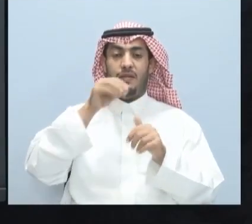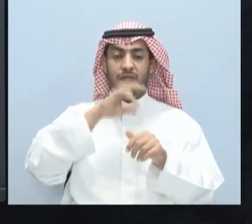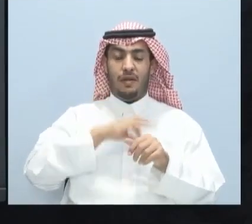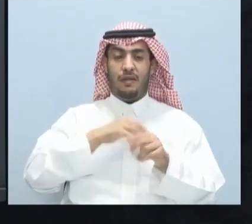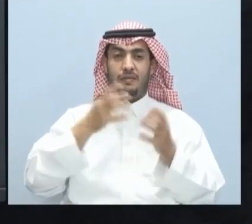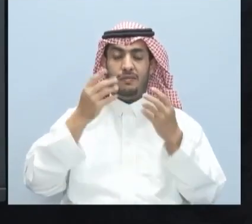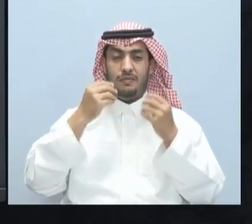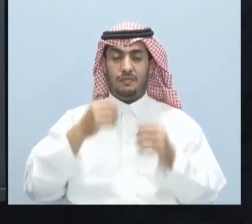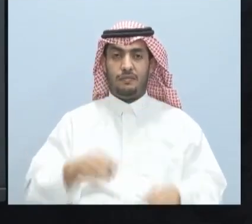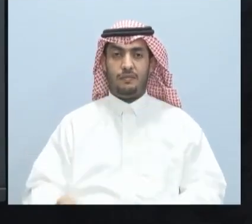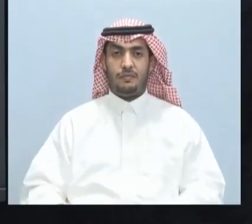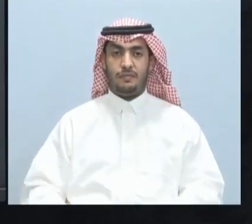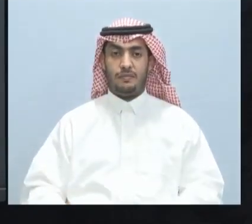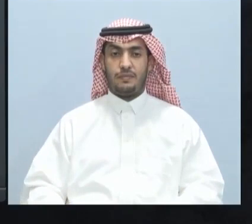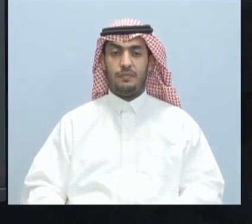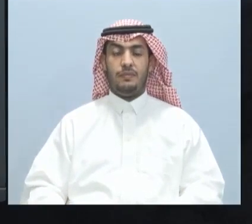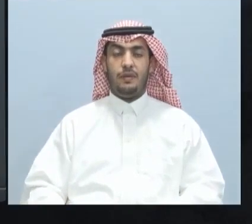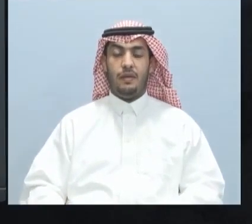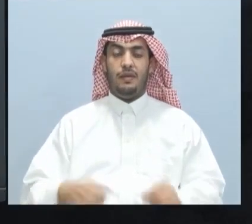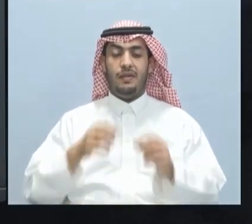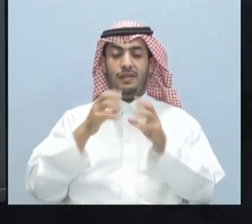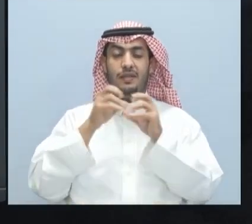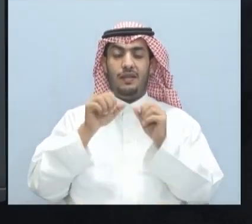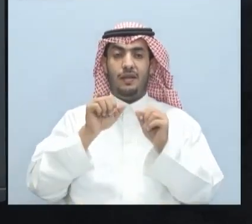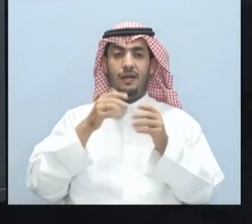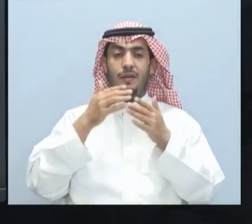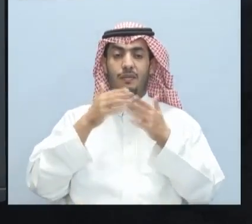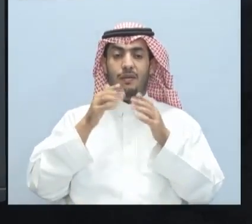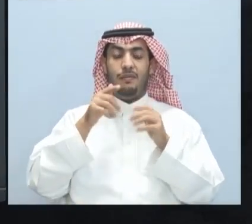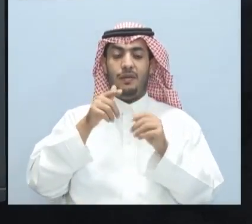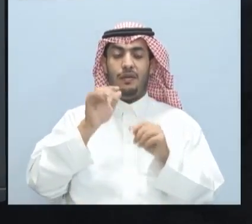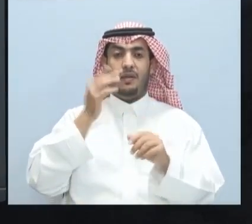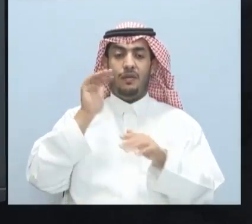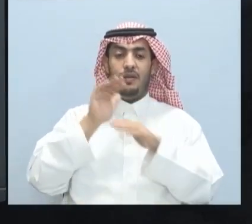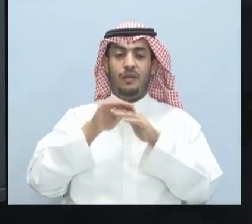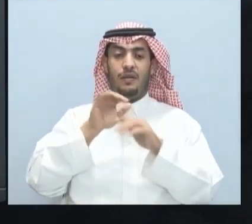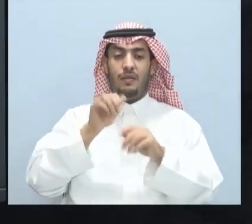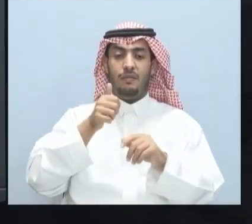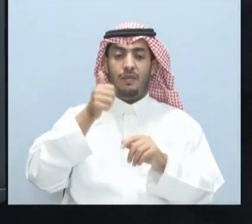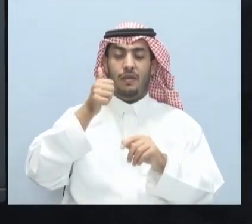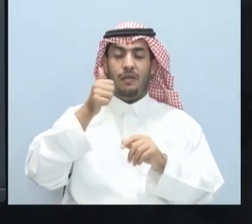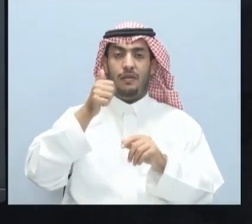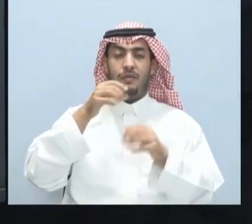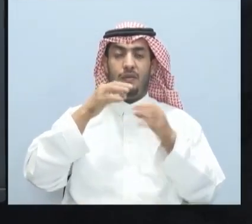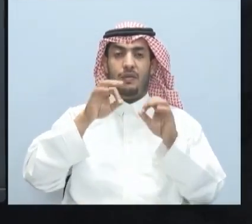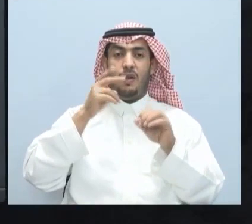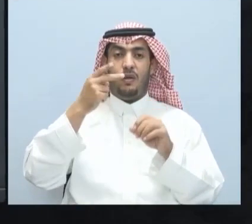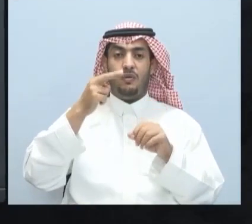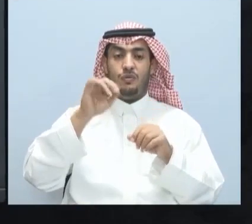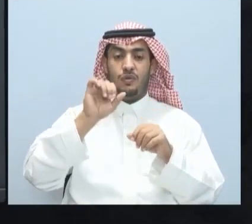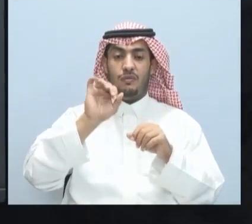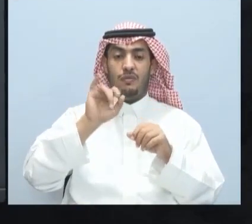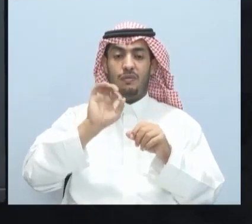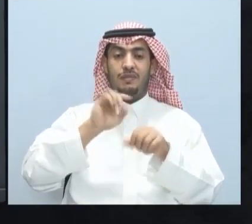وهي تمهد لي كثيرا شرح هذا الباب كنت اقول ان محصله او مجموع العزوم مع